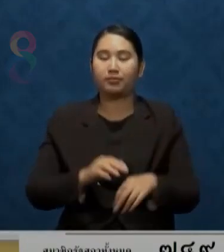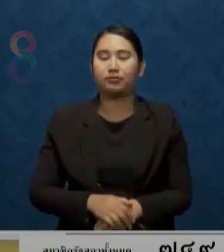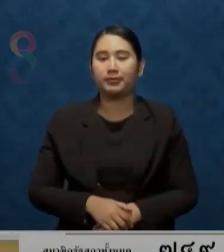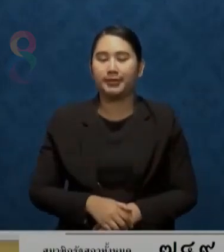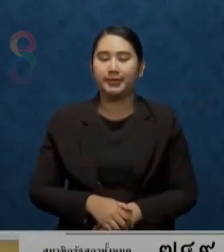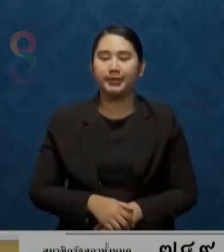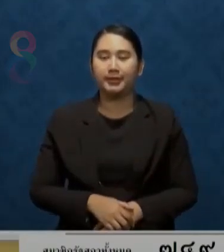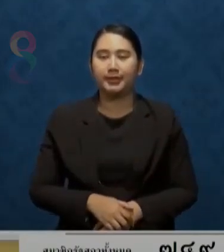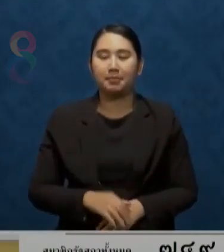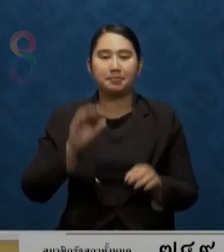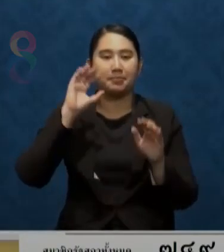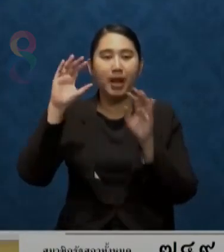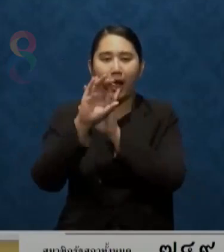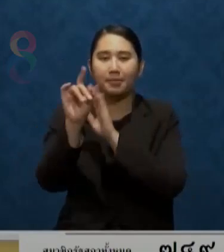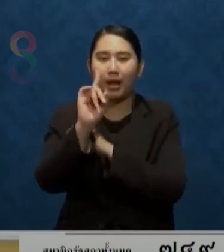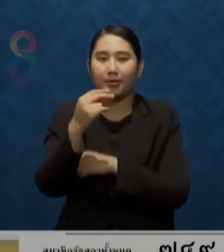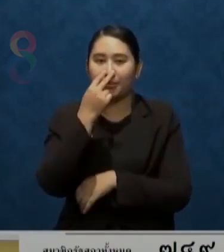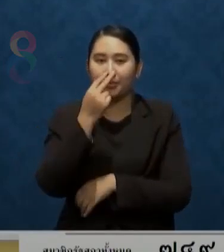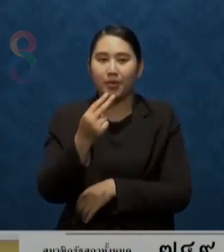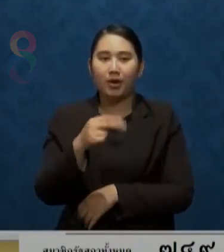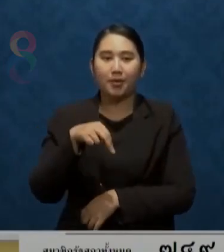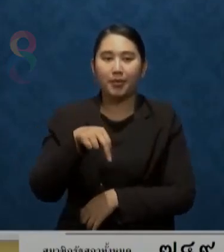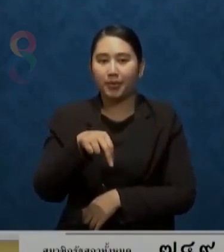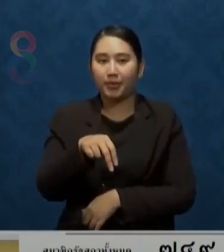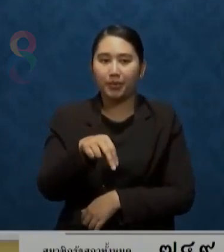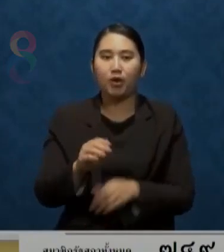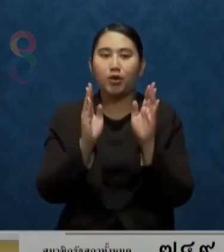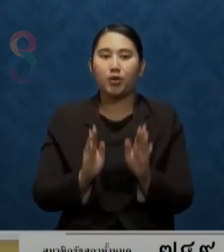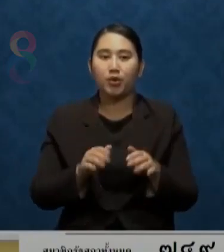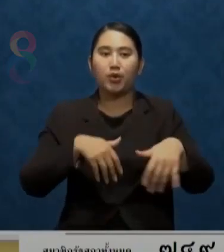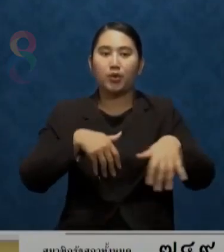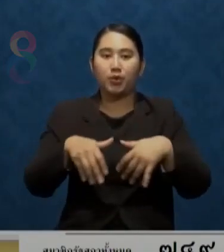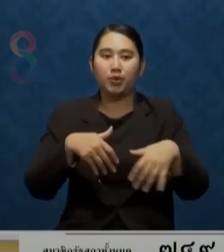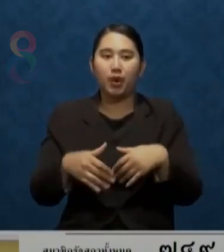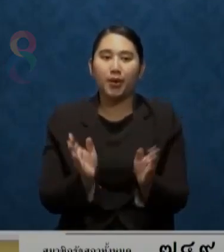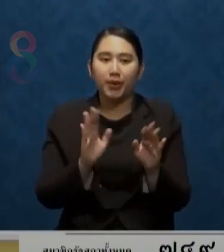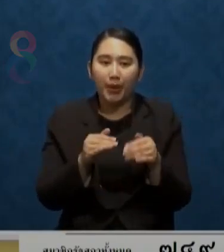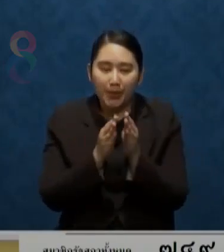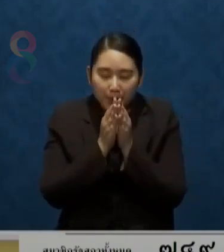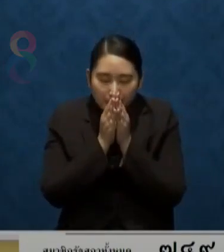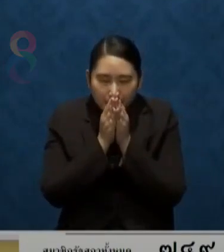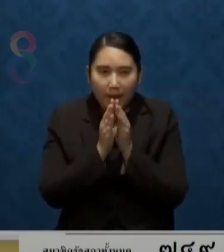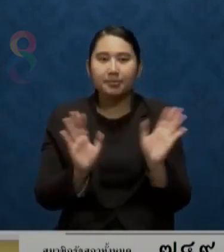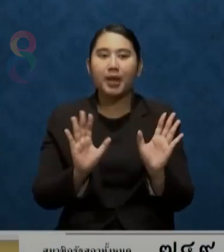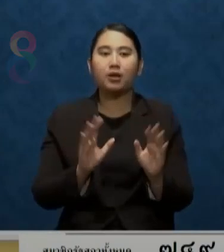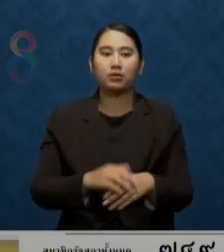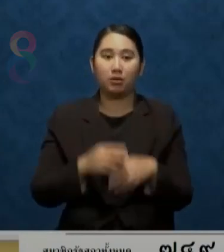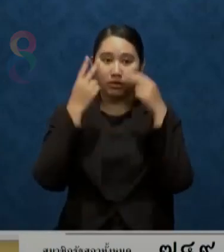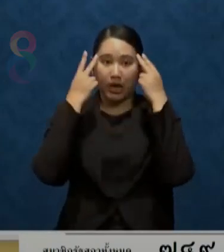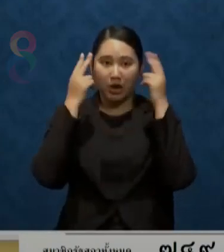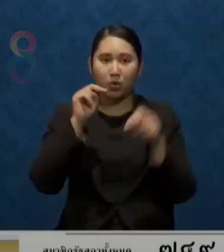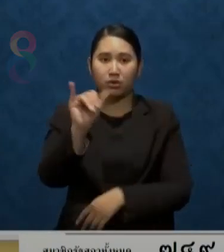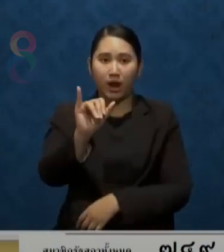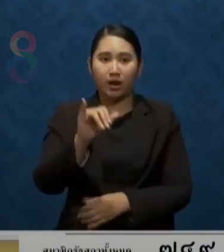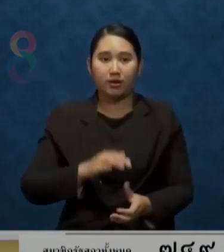พครับที่ท่านเดินลงพื้นที่แล้วมีประชาชนมาก้มกราบท่านนะครับทั้งที่ท่านยังไม่ได้เป็นนายกรัฐมนตรี